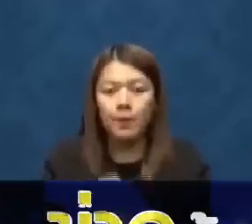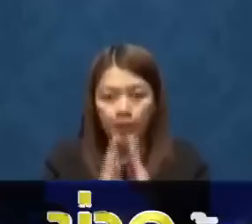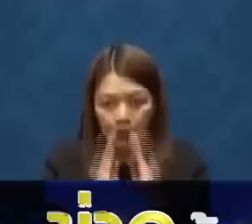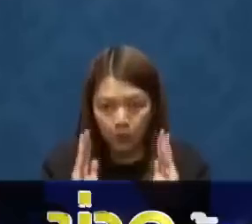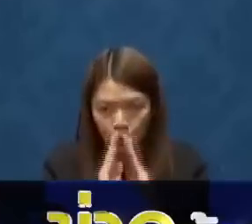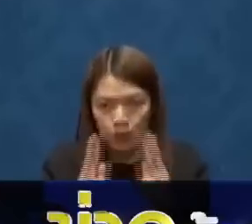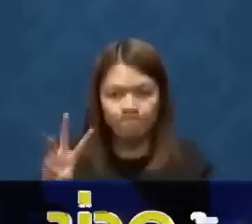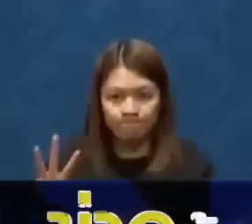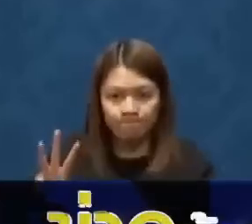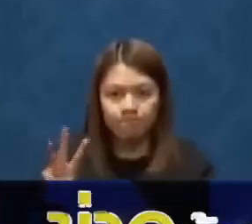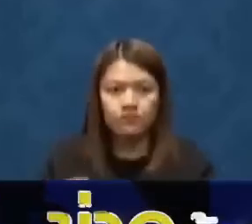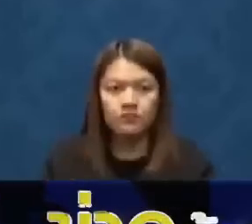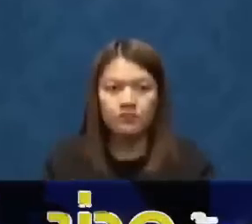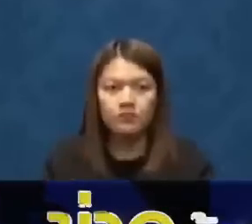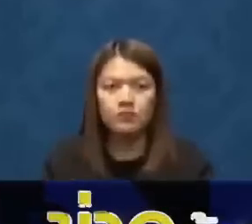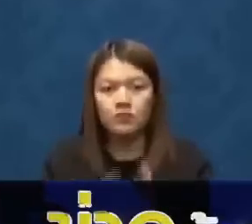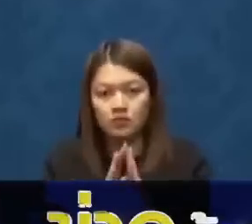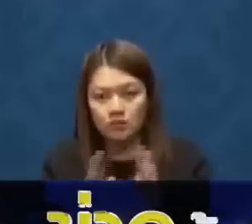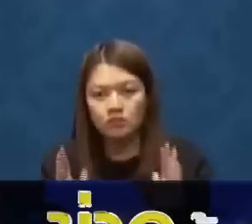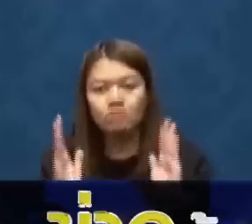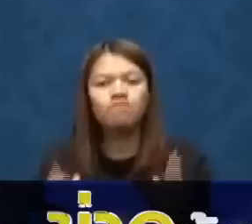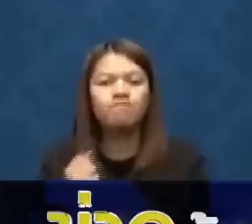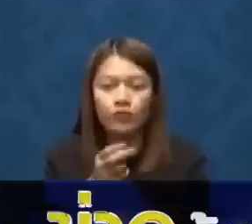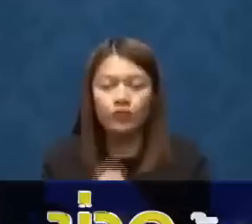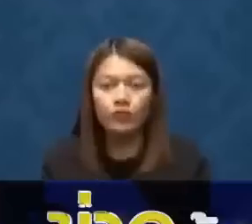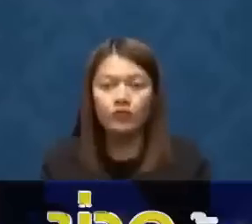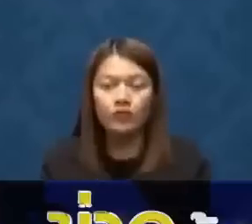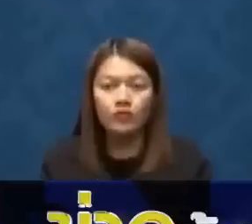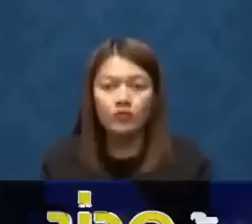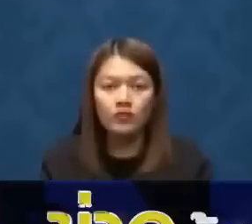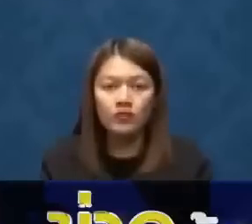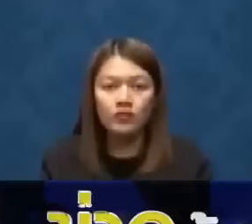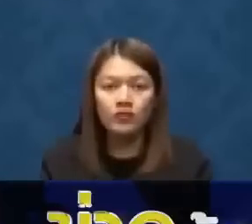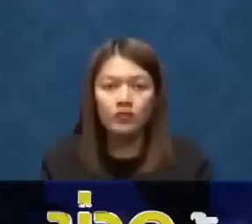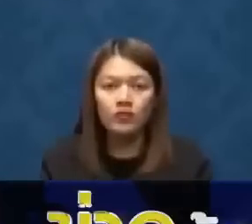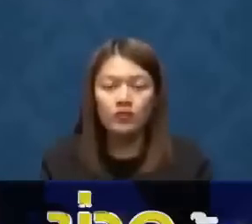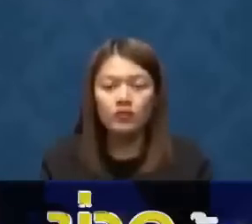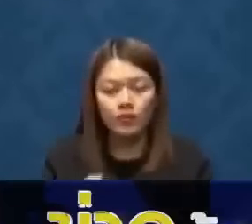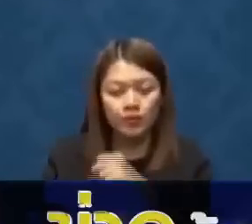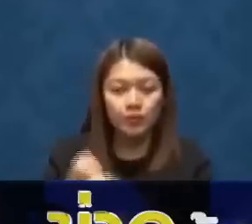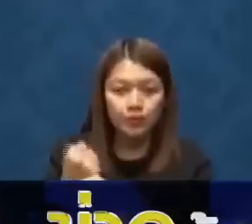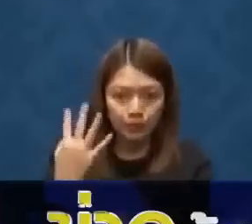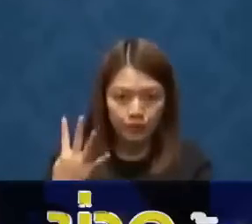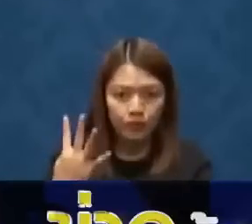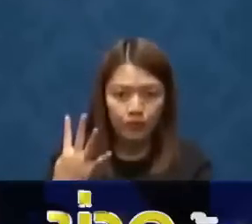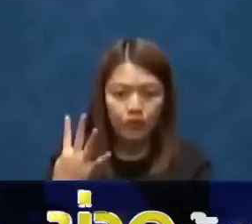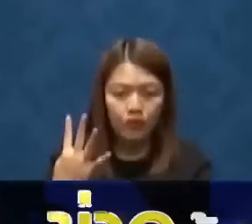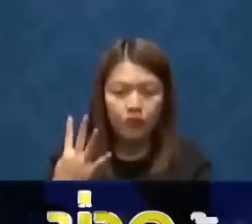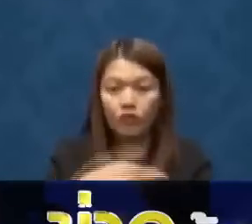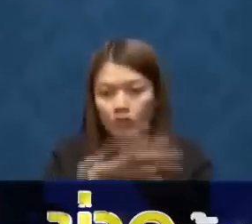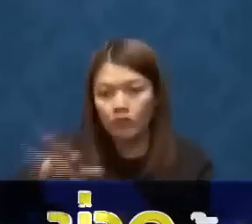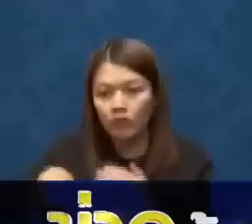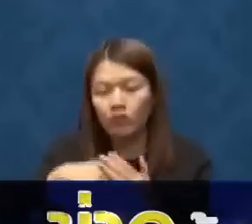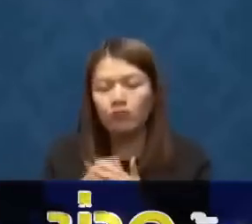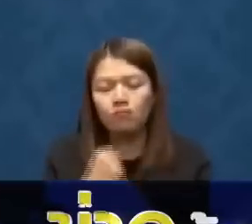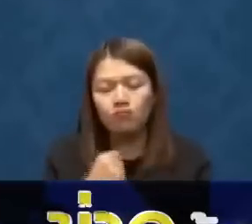การปิดประชุมไปสมัยนะครับแล้วก็โยนเรื่องร้อนๆในสภาให้ศาลวินิจฉัยก็จะมีเวลา